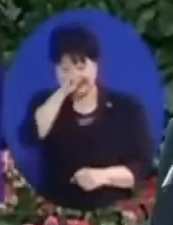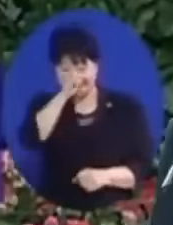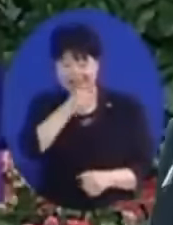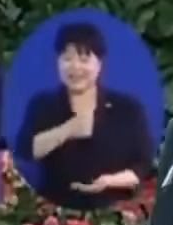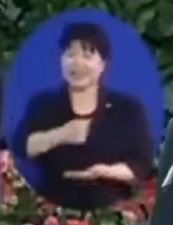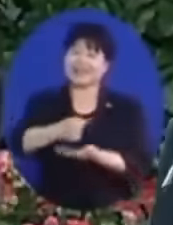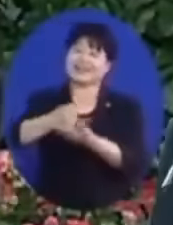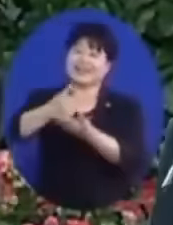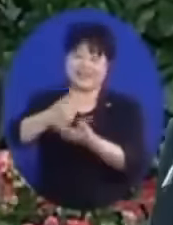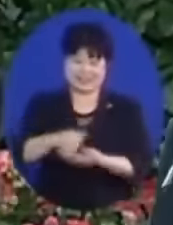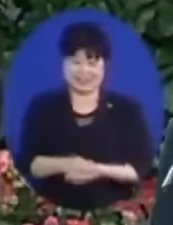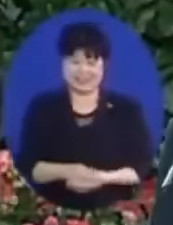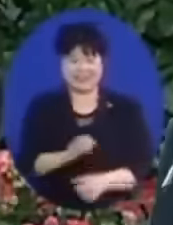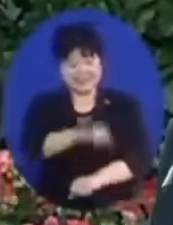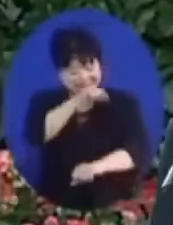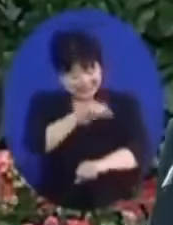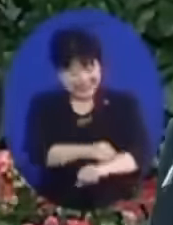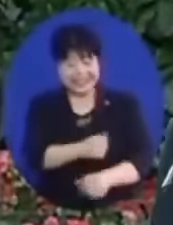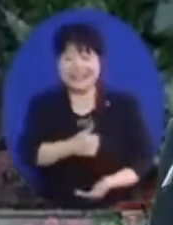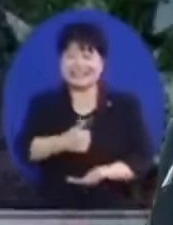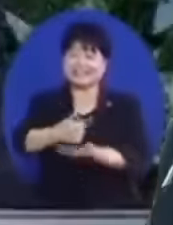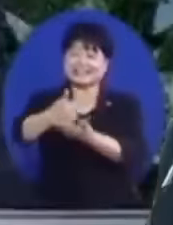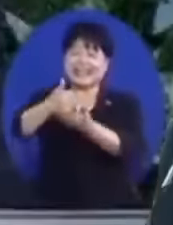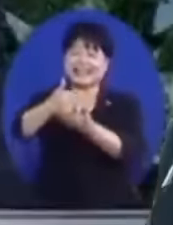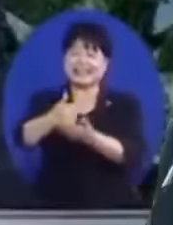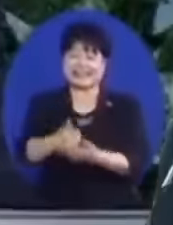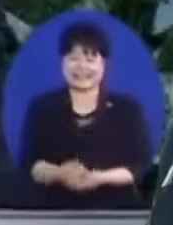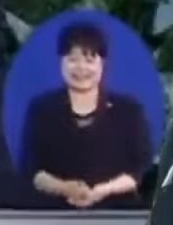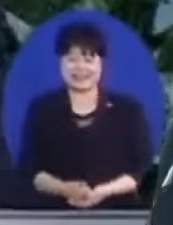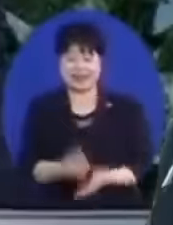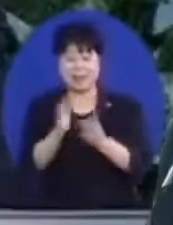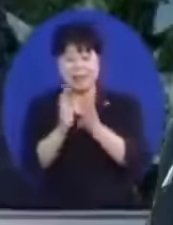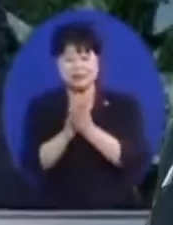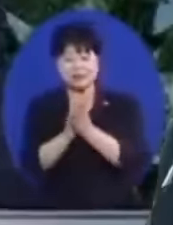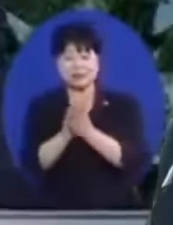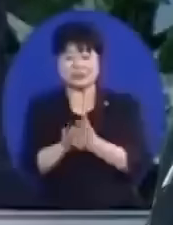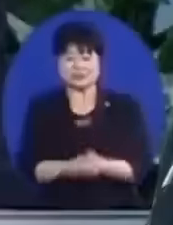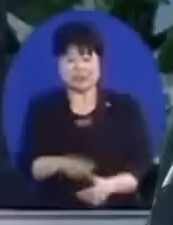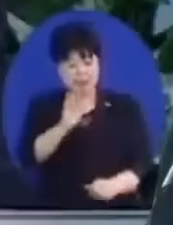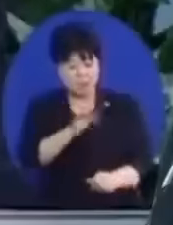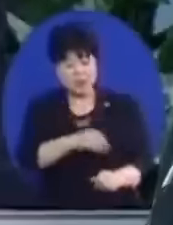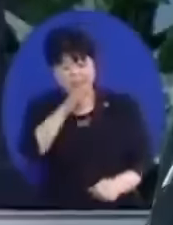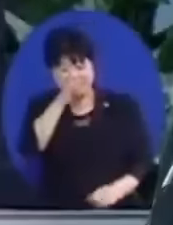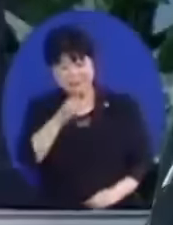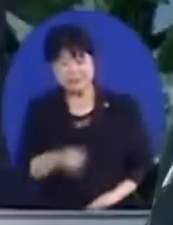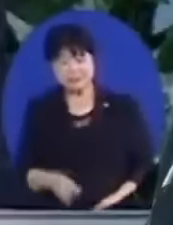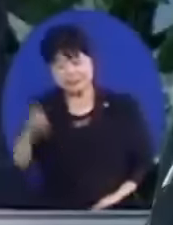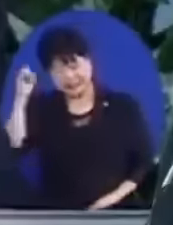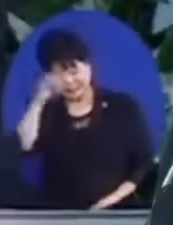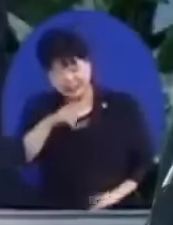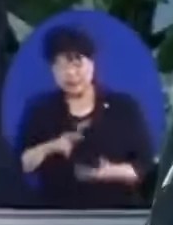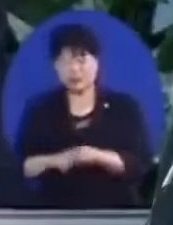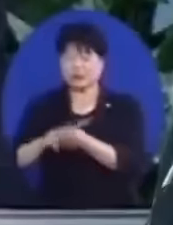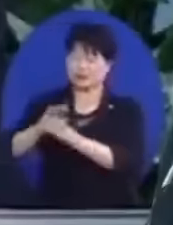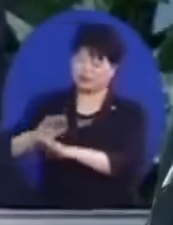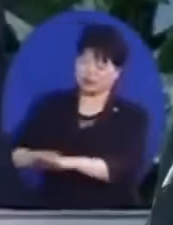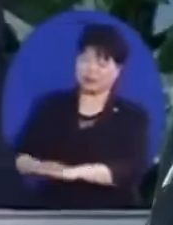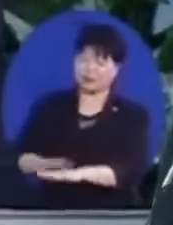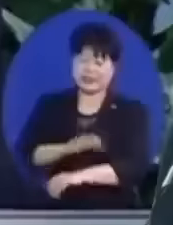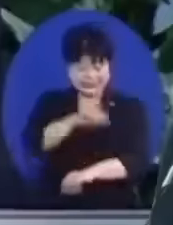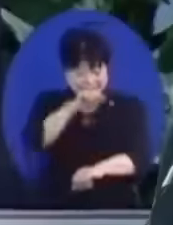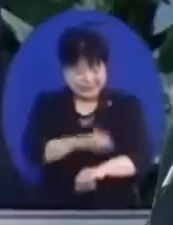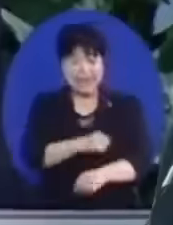것입니다. 잘한 것은 잘했다고 칭찬하고 박수를 해주는 것이 좋습니다. 못한 것은 그냥 덮어주고 잘한